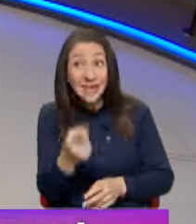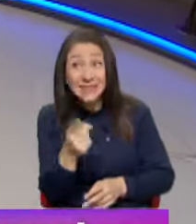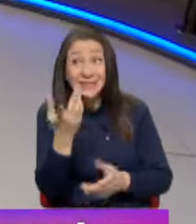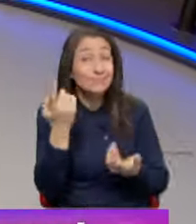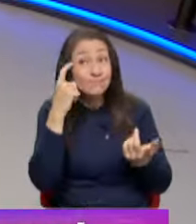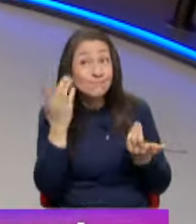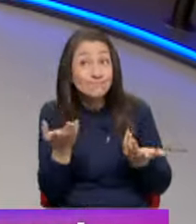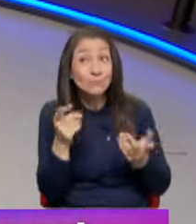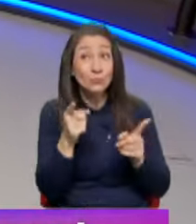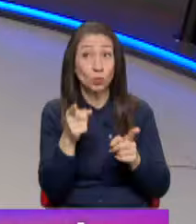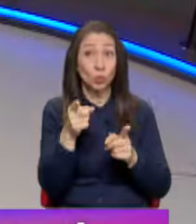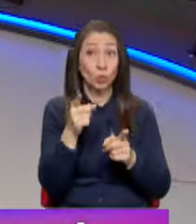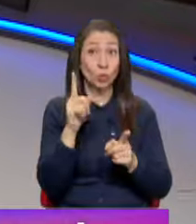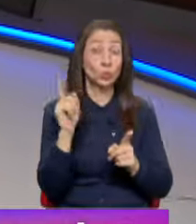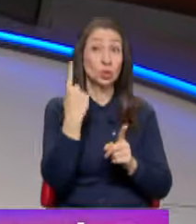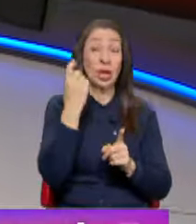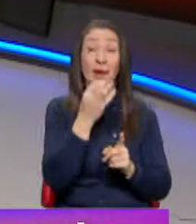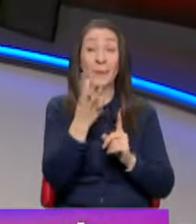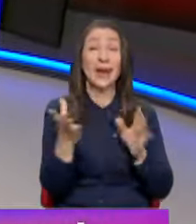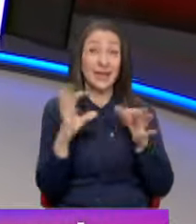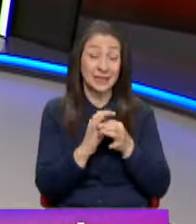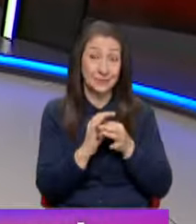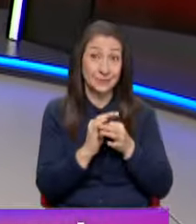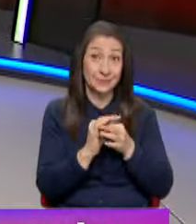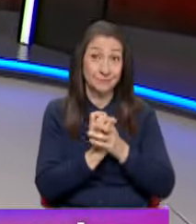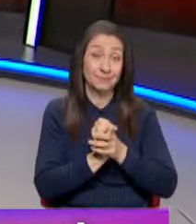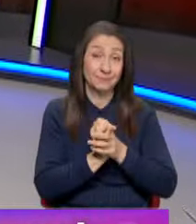dersiniz acaba bu müjdeli haberle